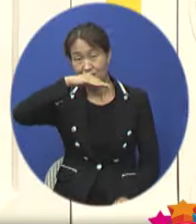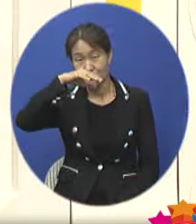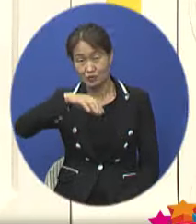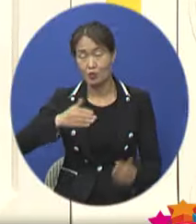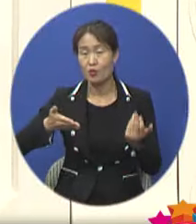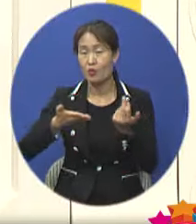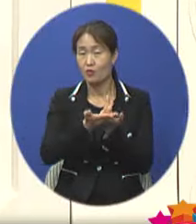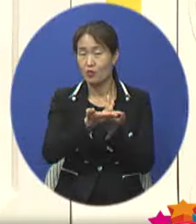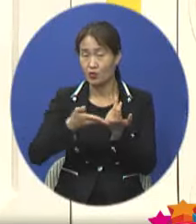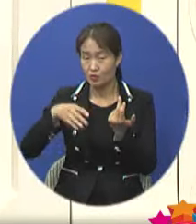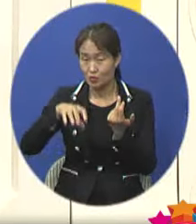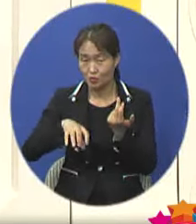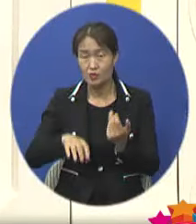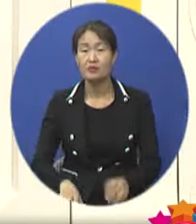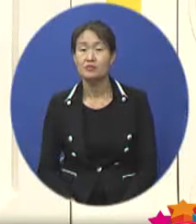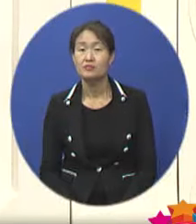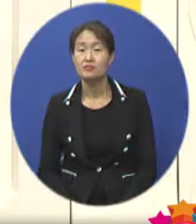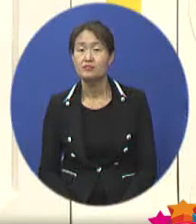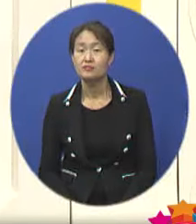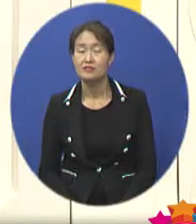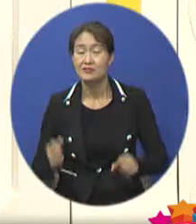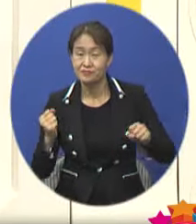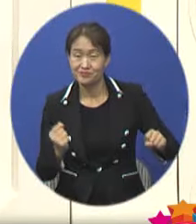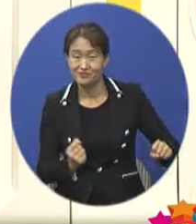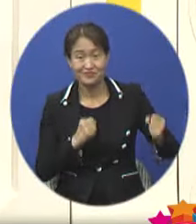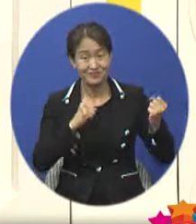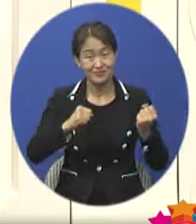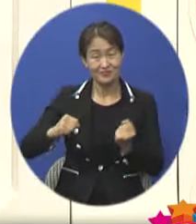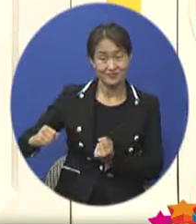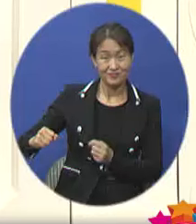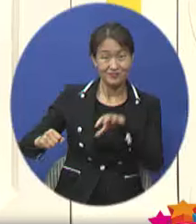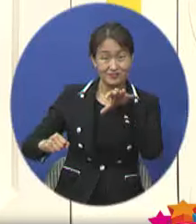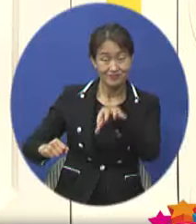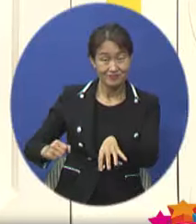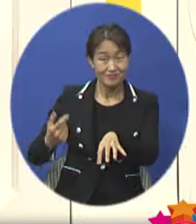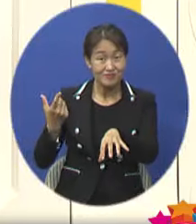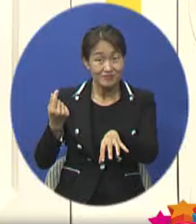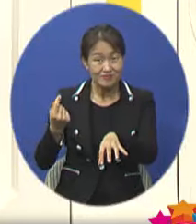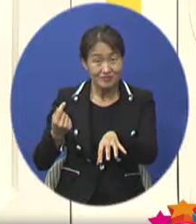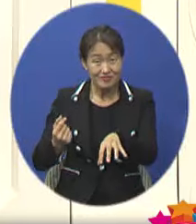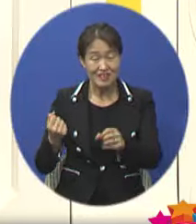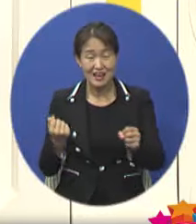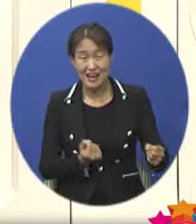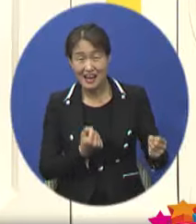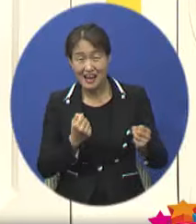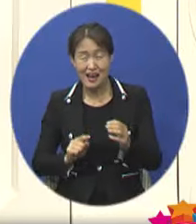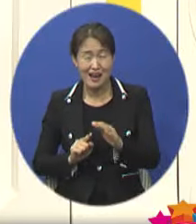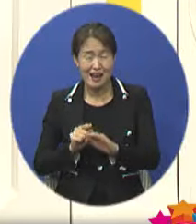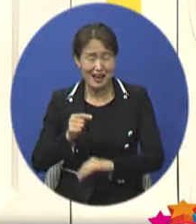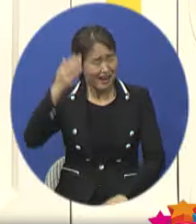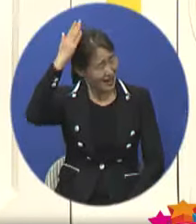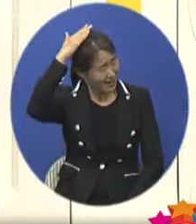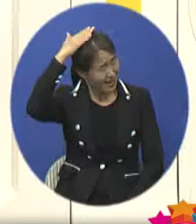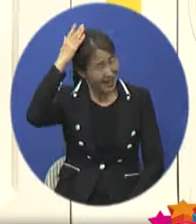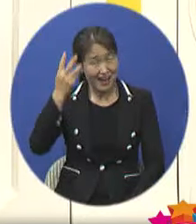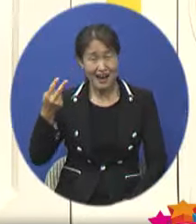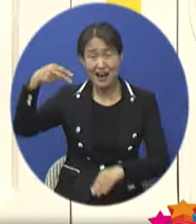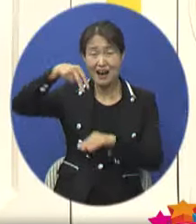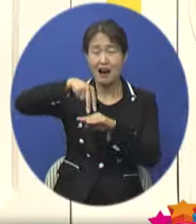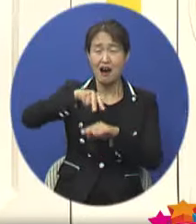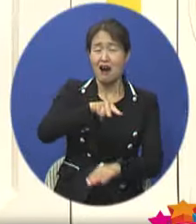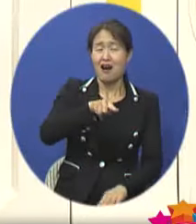태백에. 예. 저 스키 타는데요. 예, 거기 가서 막 타고 올라가니까 정상에 올라가니까 너무